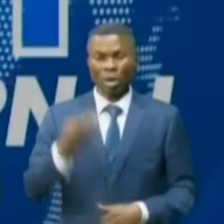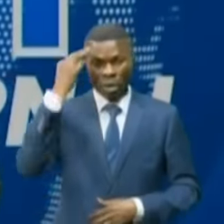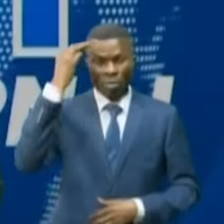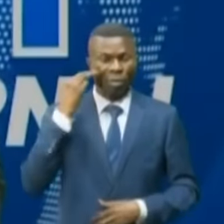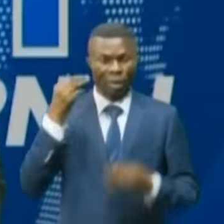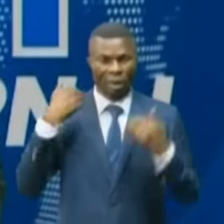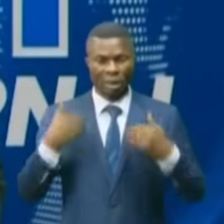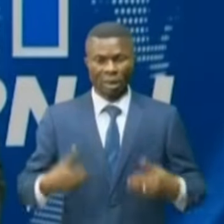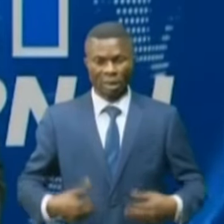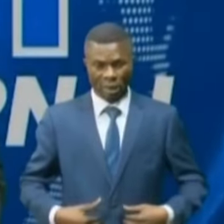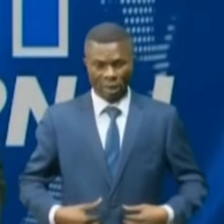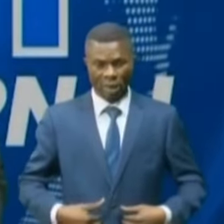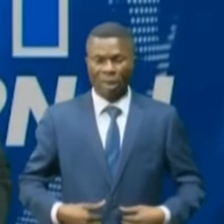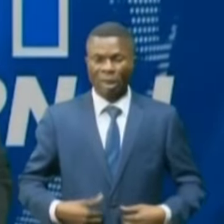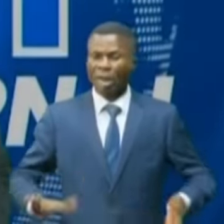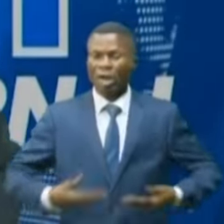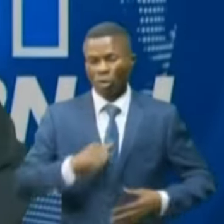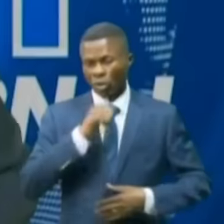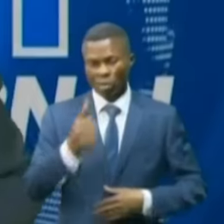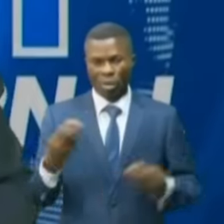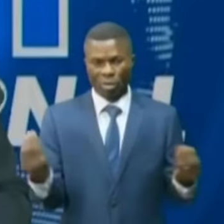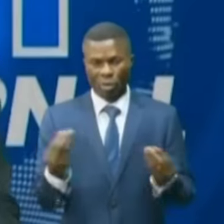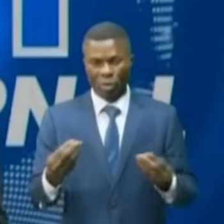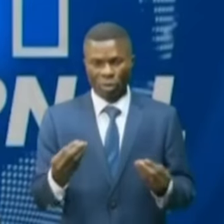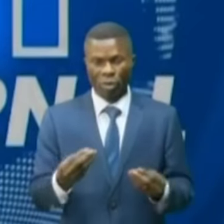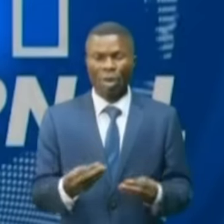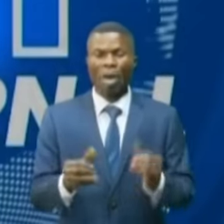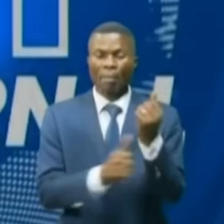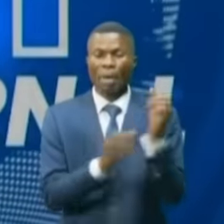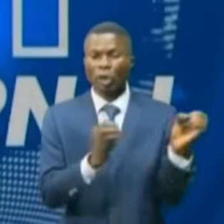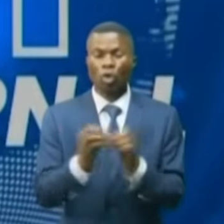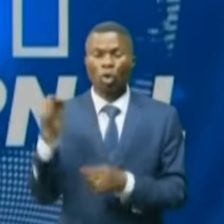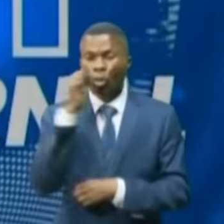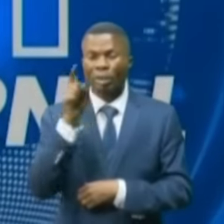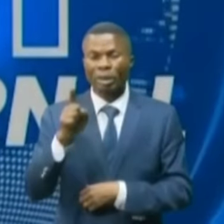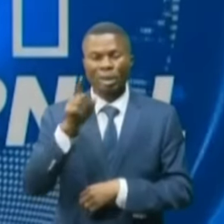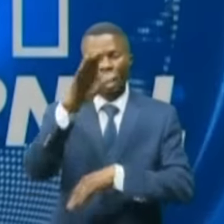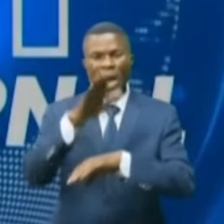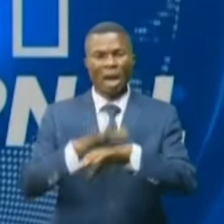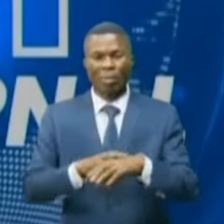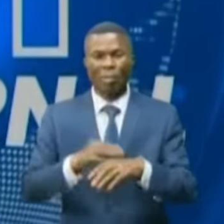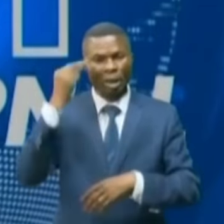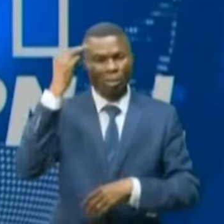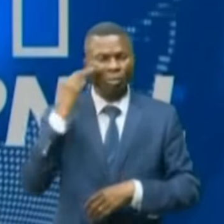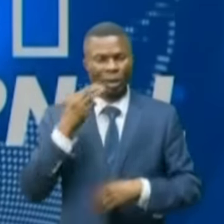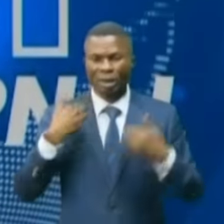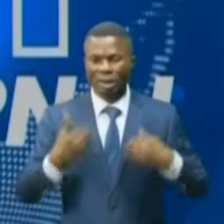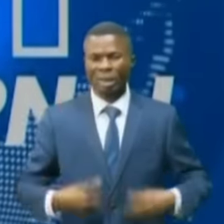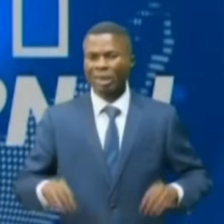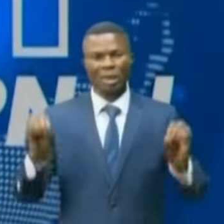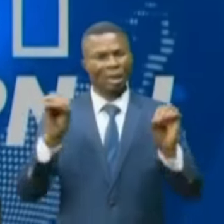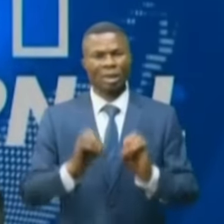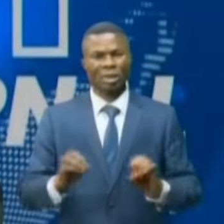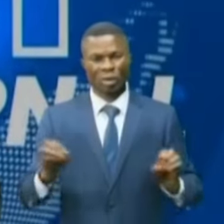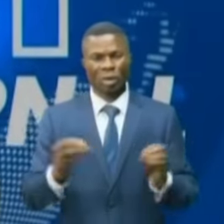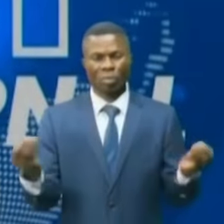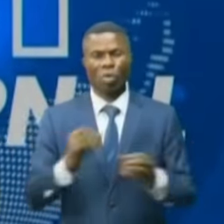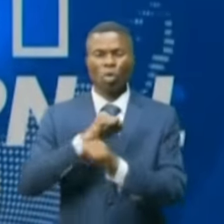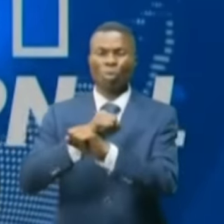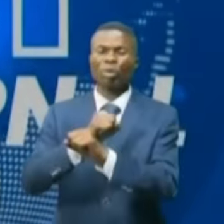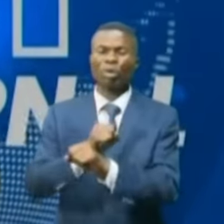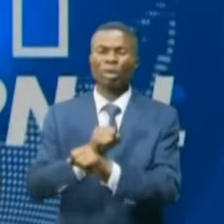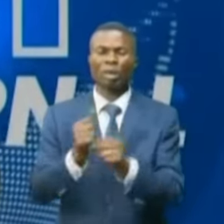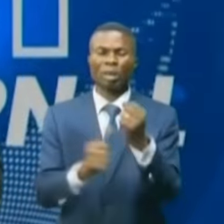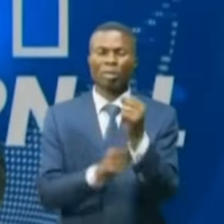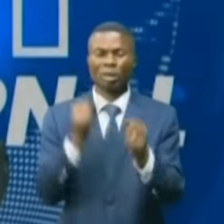Santé, qui déplore le fait que les organisateurs n'ont pas associé le ministère de la Santé pour ce